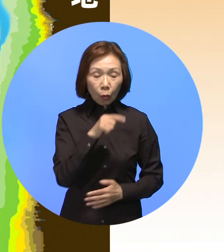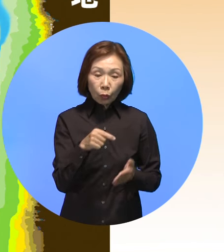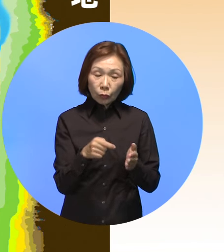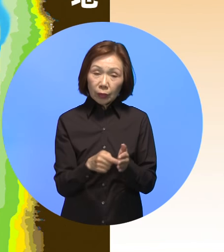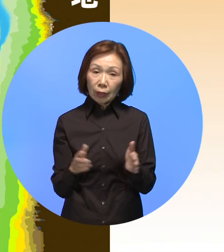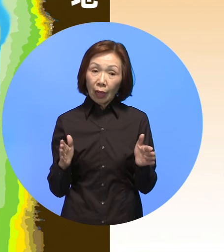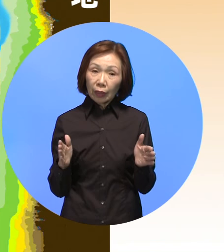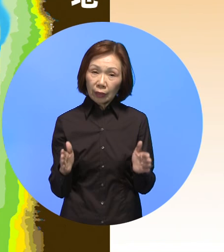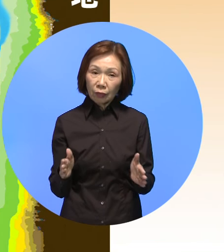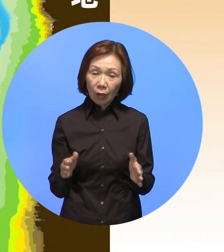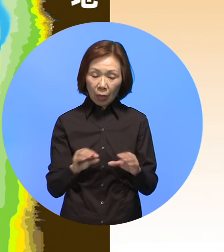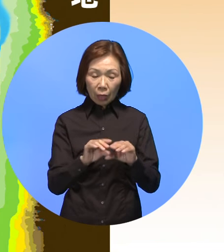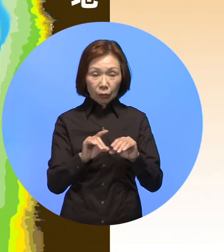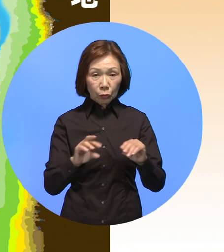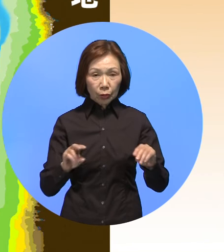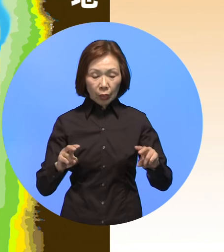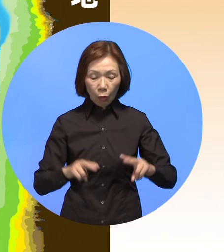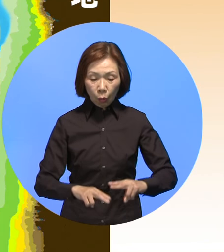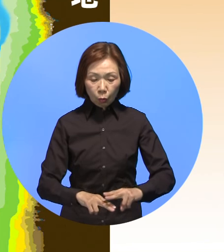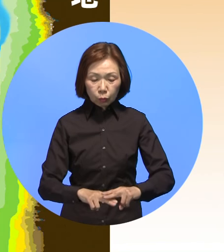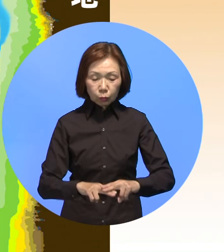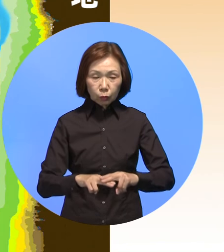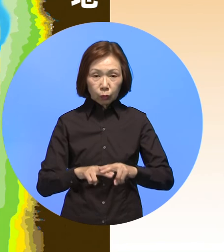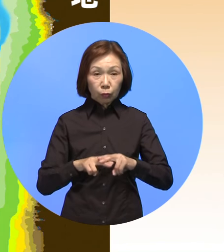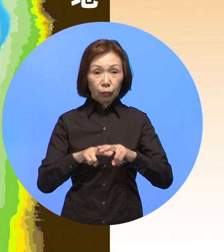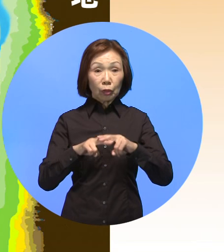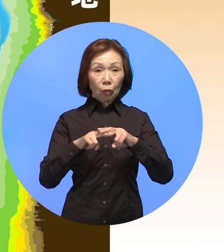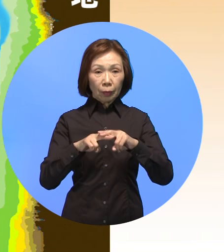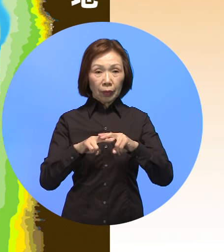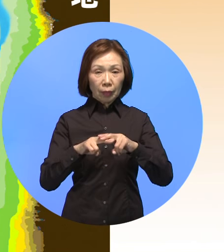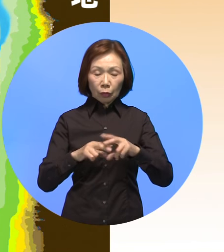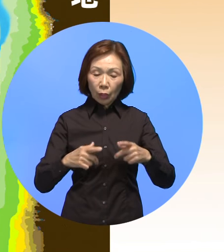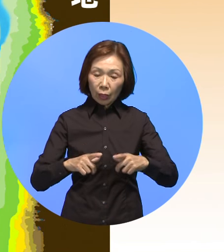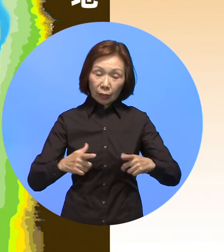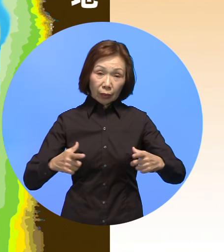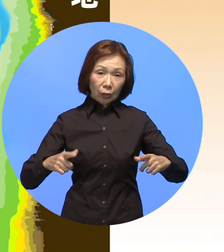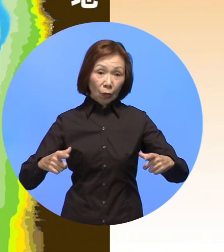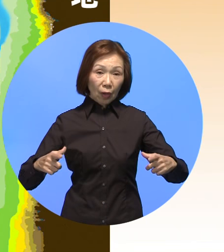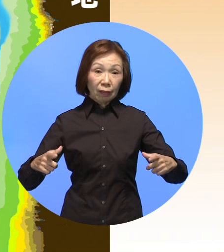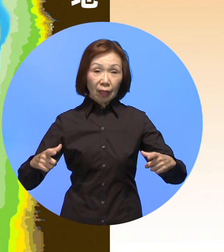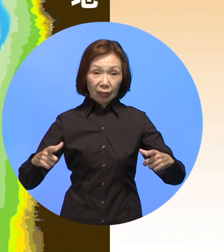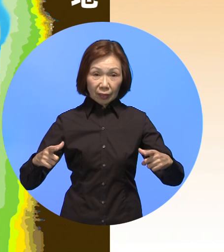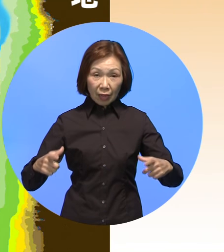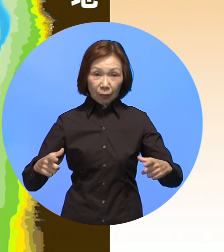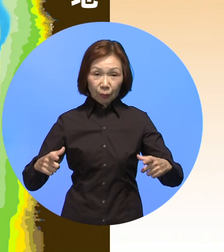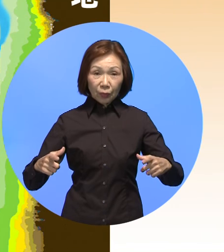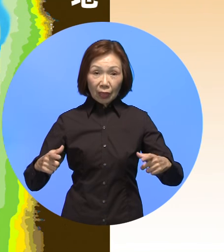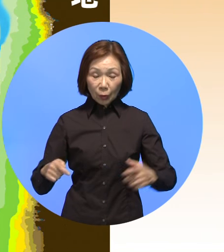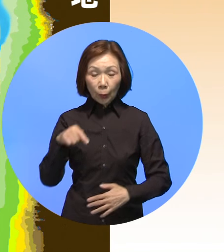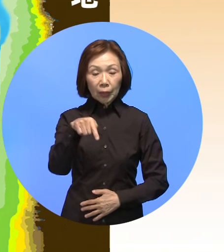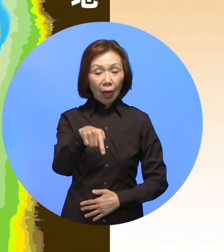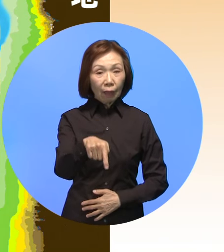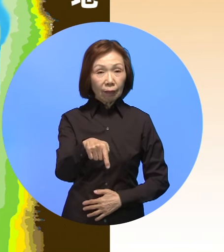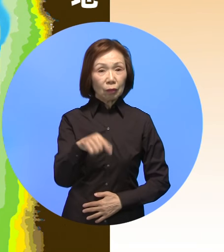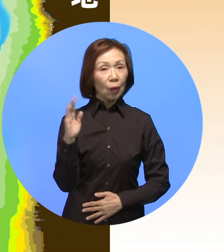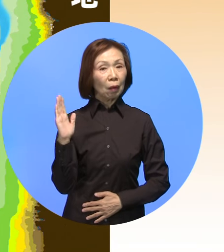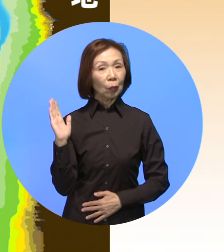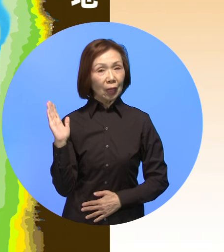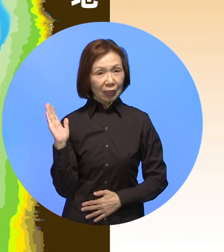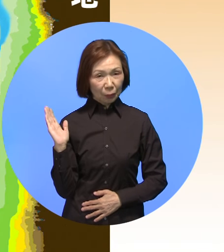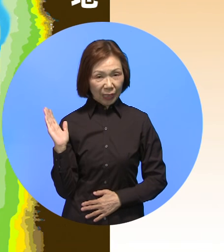土砂などで上町台地のきたまでさすが伸びてきましたその対岸に当たるのが五反地も遺跡